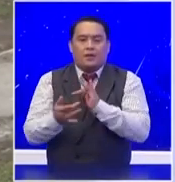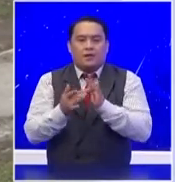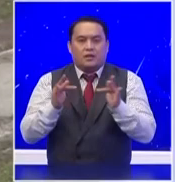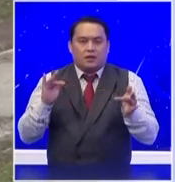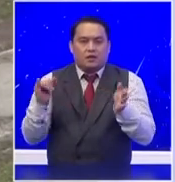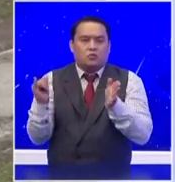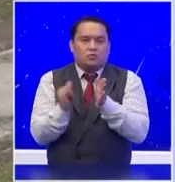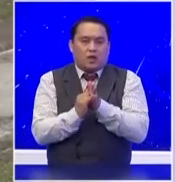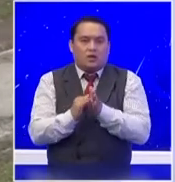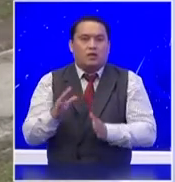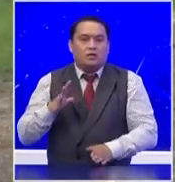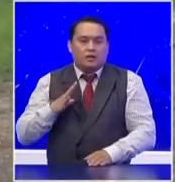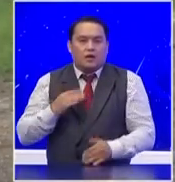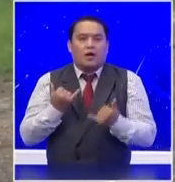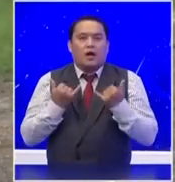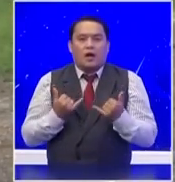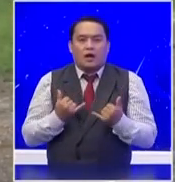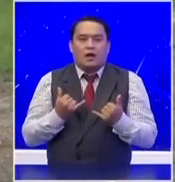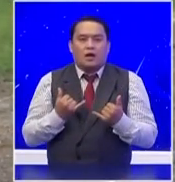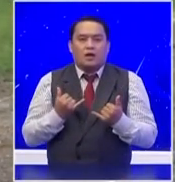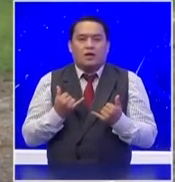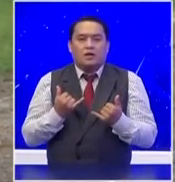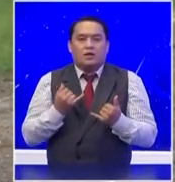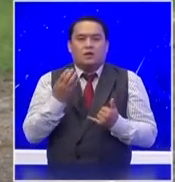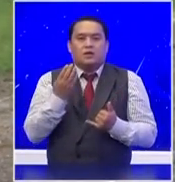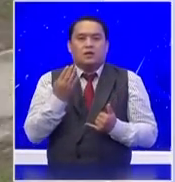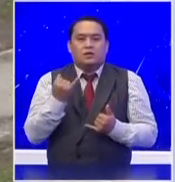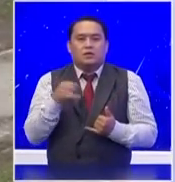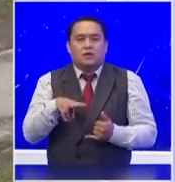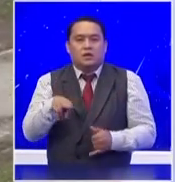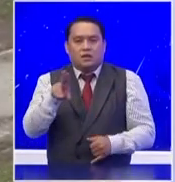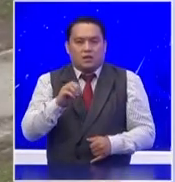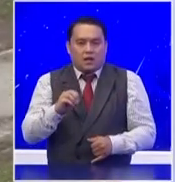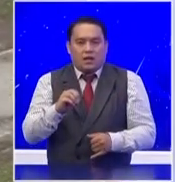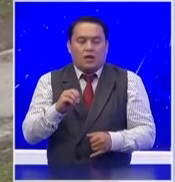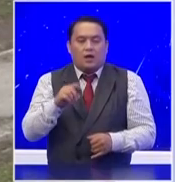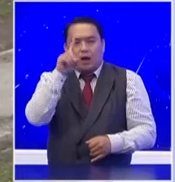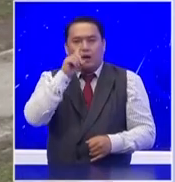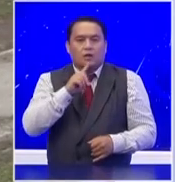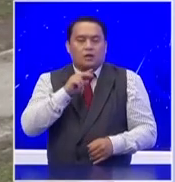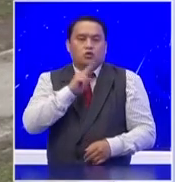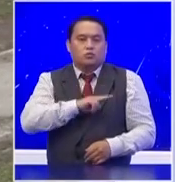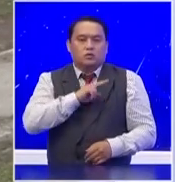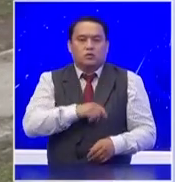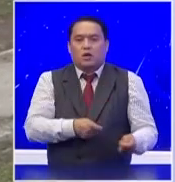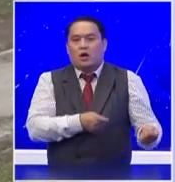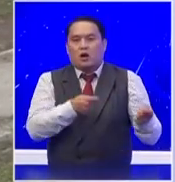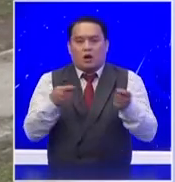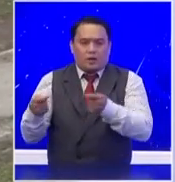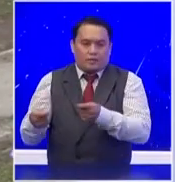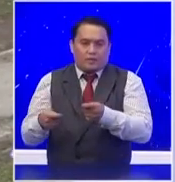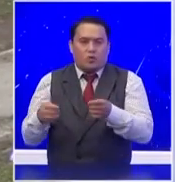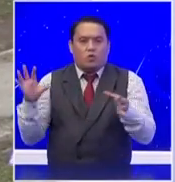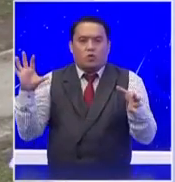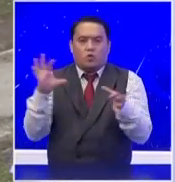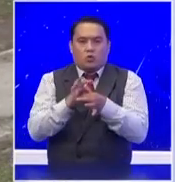тартылды. Қазір міне шілде айының жұмыстар жүргізіліп орталыққа мына Көкжазық ауылдық округінің